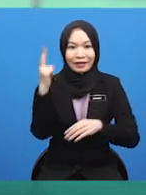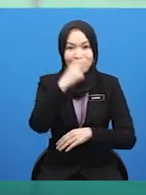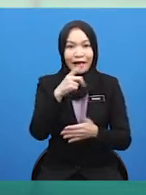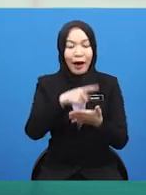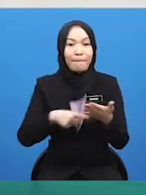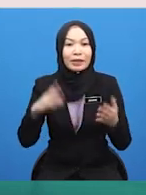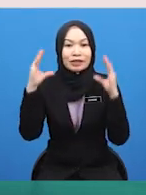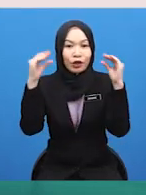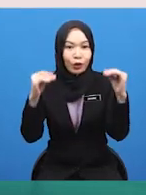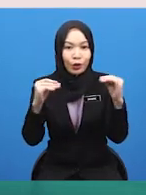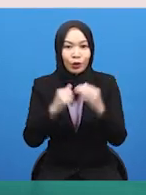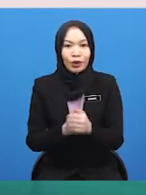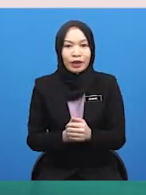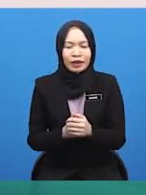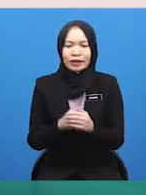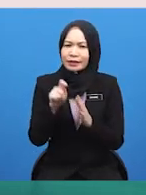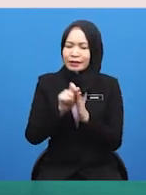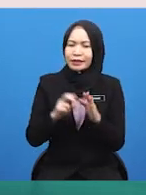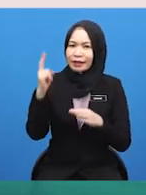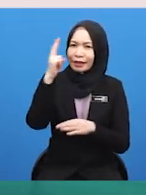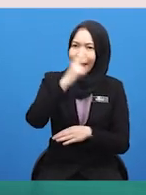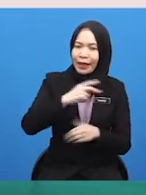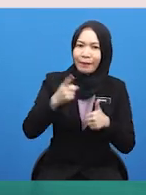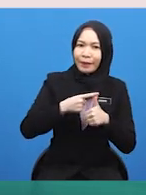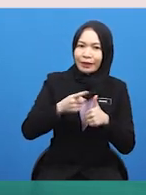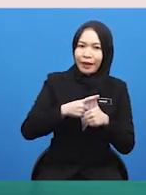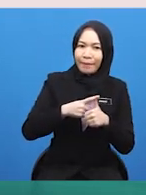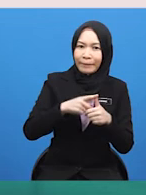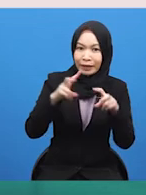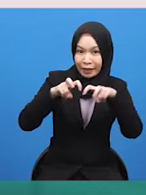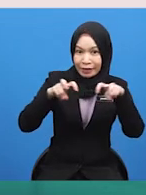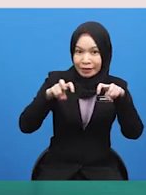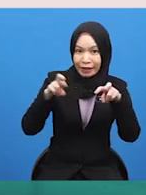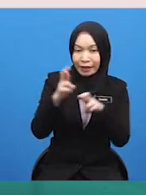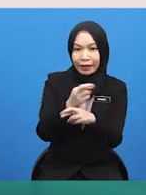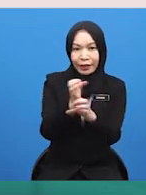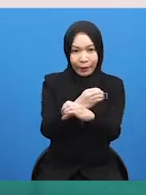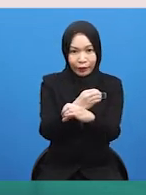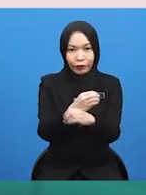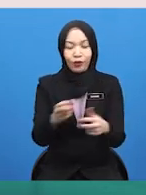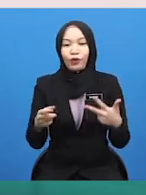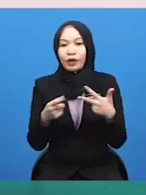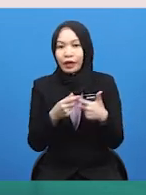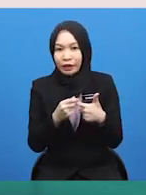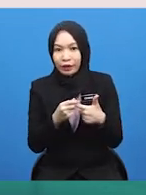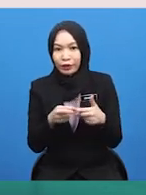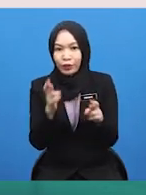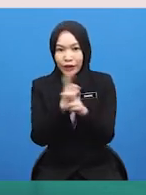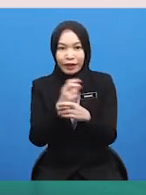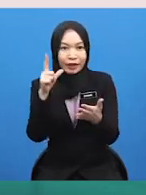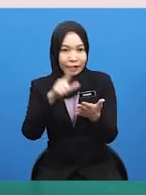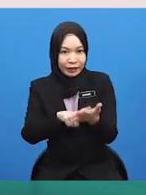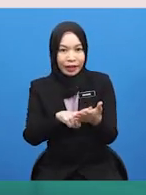Don, ialah terhadap yang pertama, kajian reka bentuk. Okay. Yang kedua, reka letak.